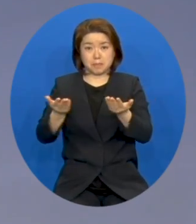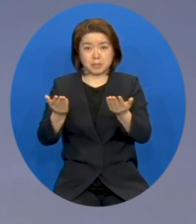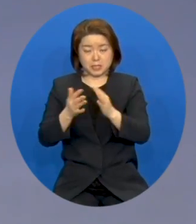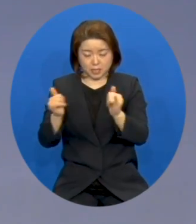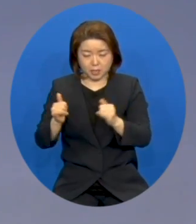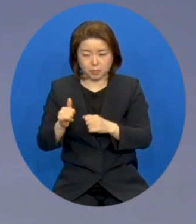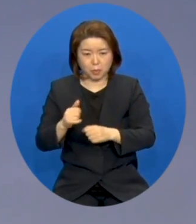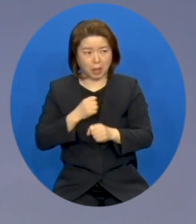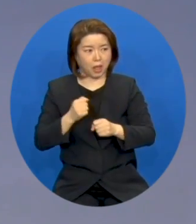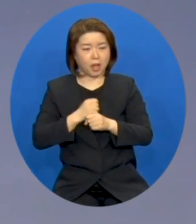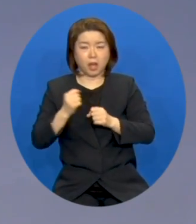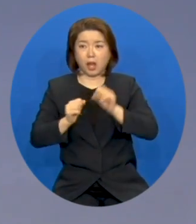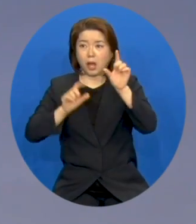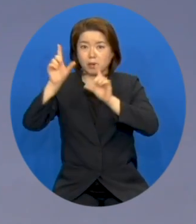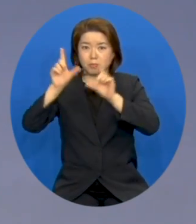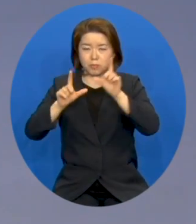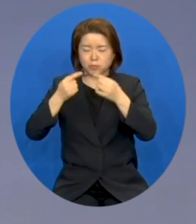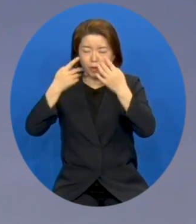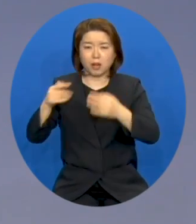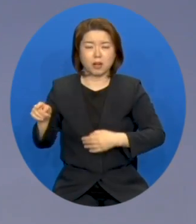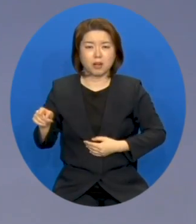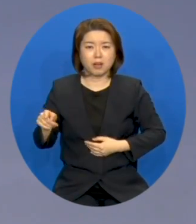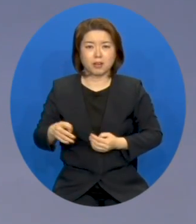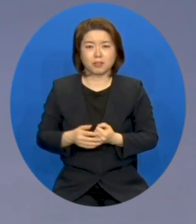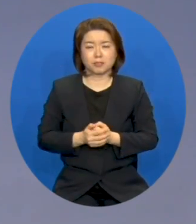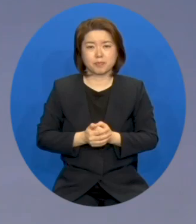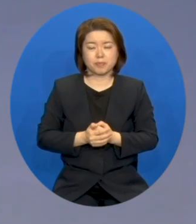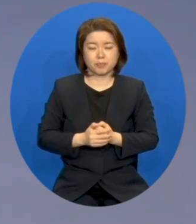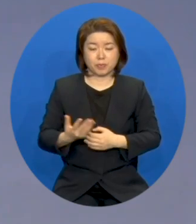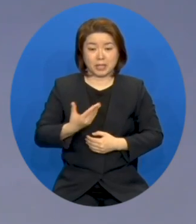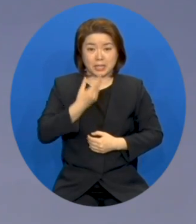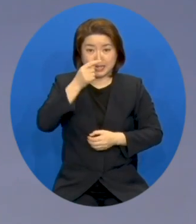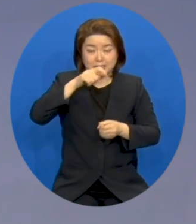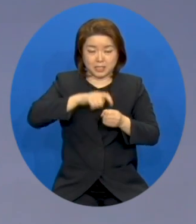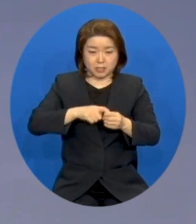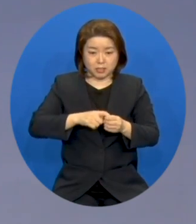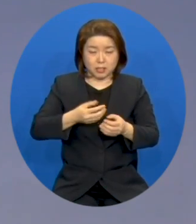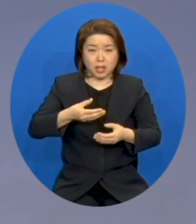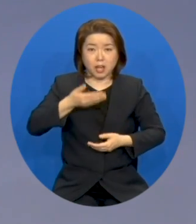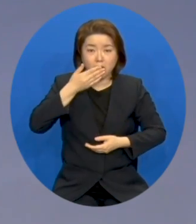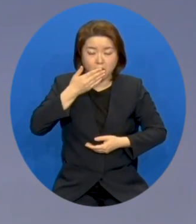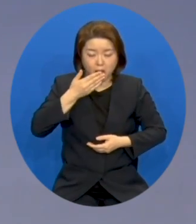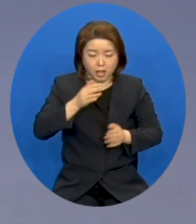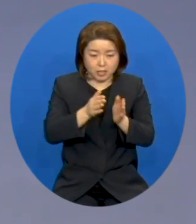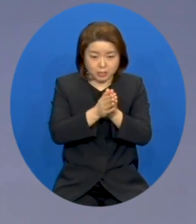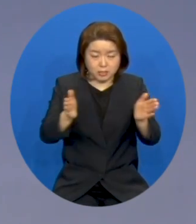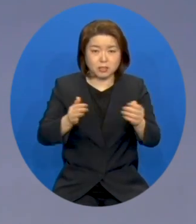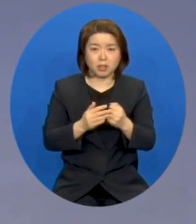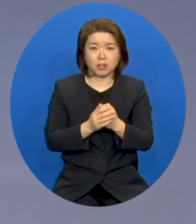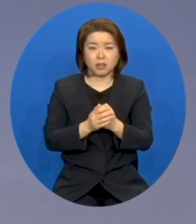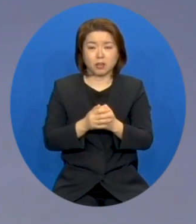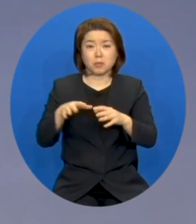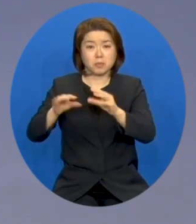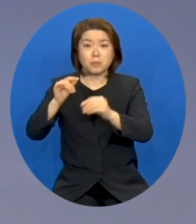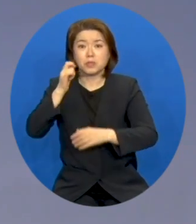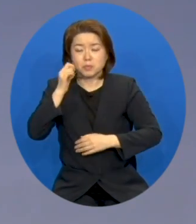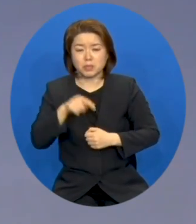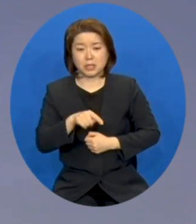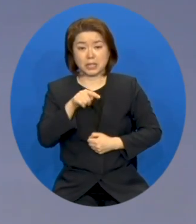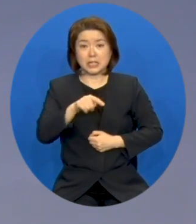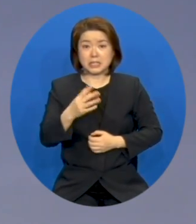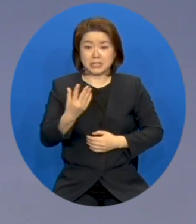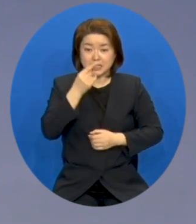당황해하는 기색이 역력하더라. 그런데 성찬은 시작을 했고 중단할 수는 없잖아요. 이 성찬이